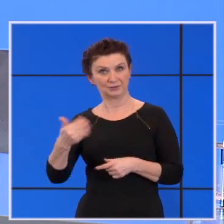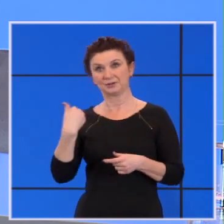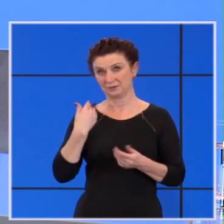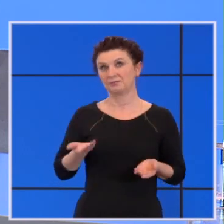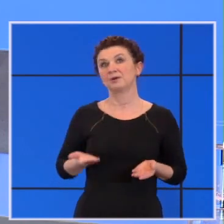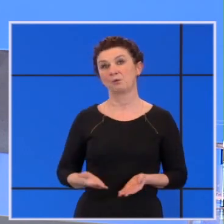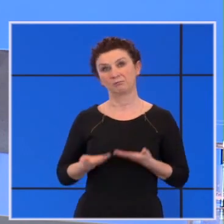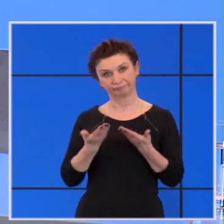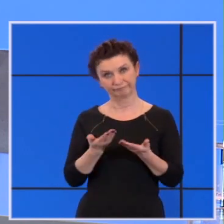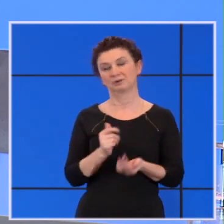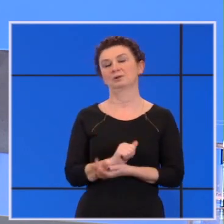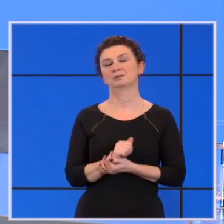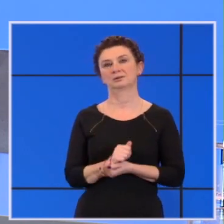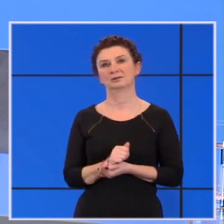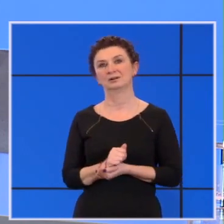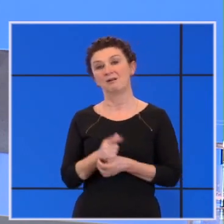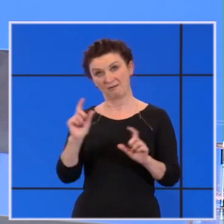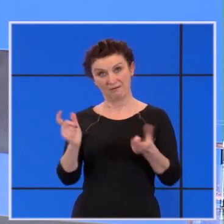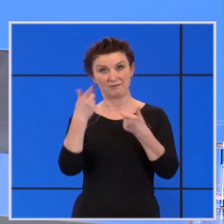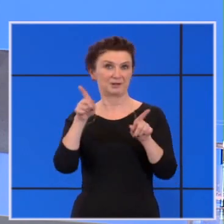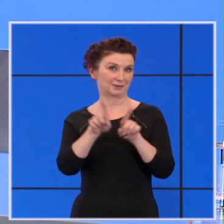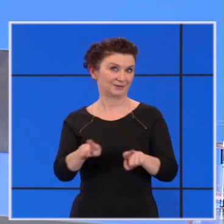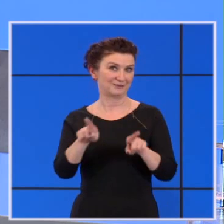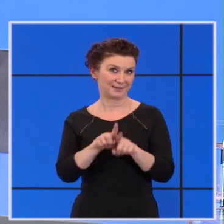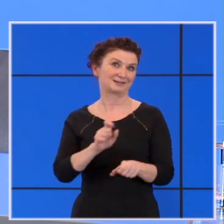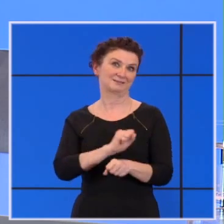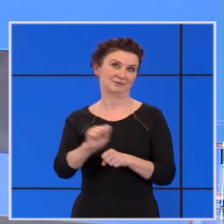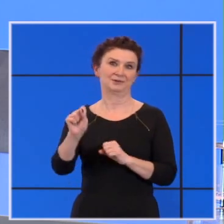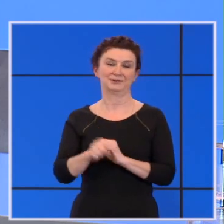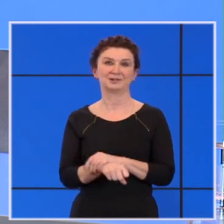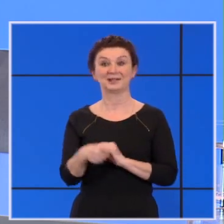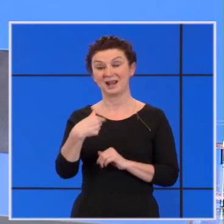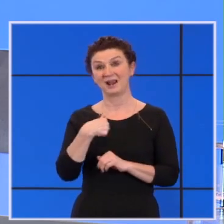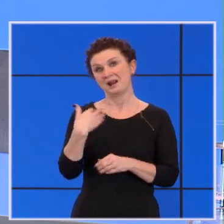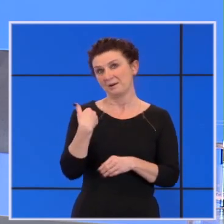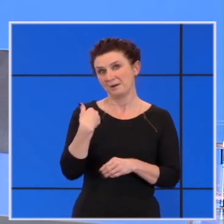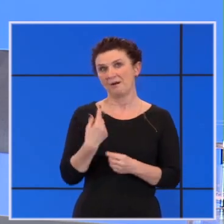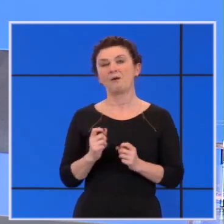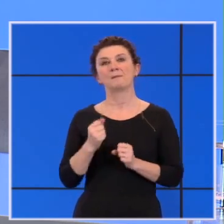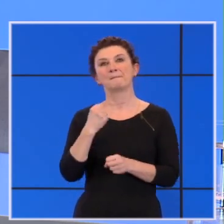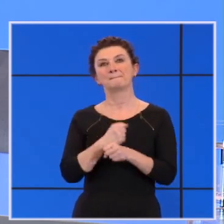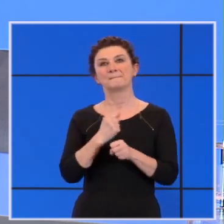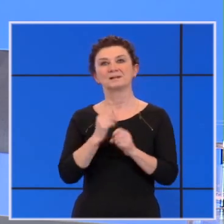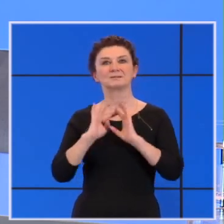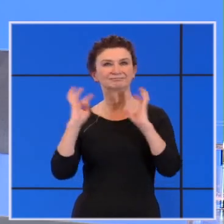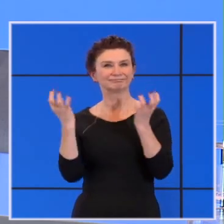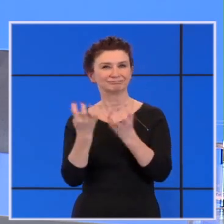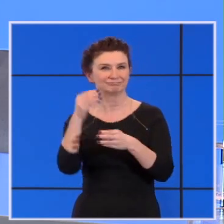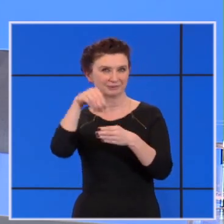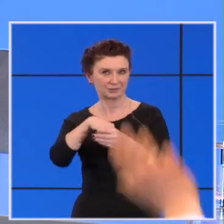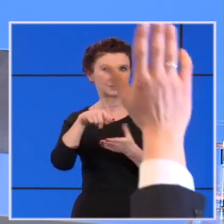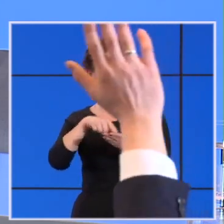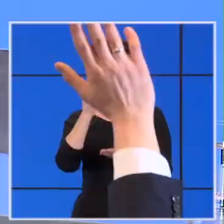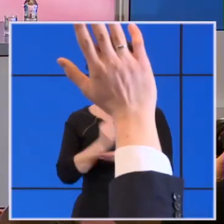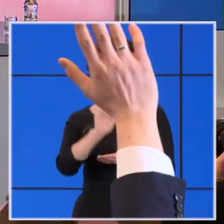się zdarzają i oczywiście nie są udokumentowane, ale pracując w Sejmie nad ustawą in vitro znaliśmy takich ludzi i takie przypadki.